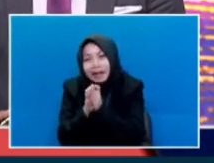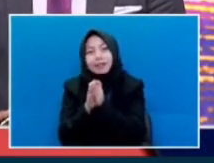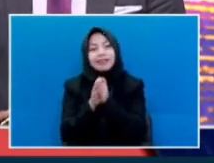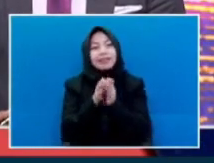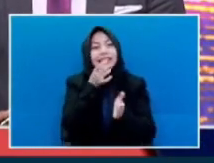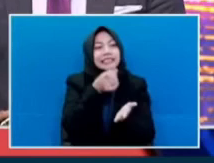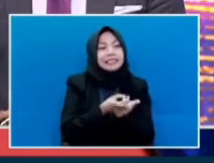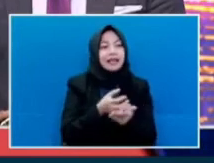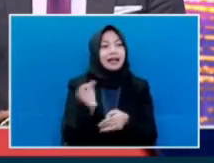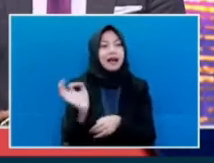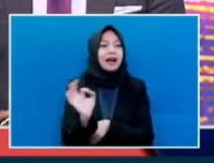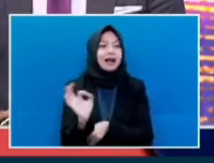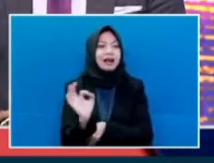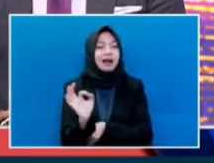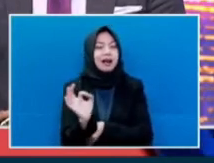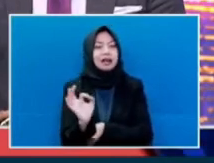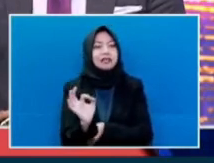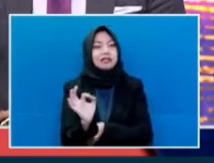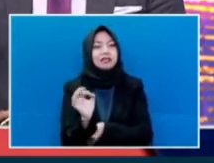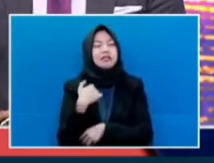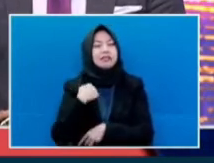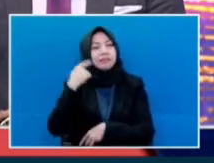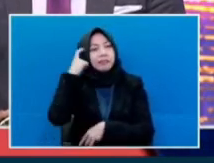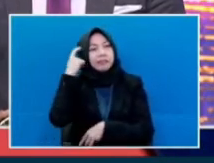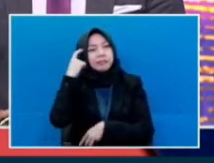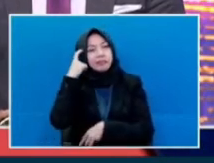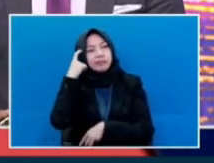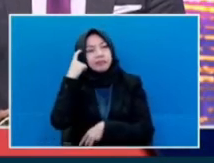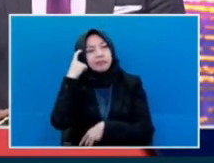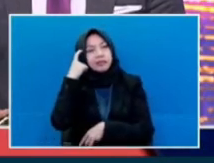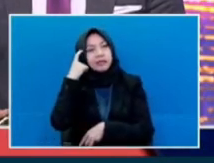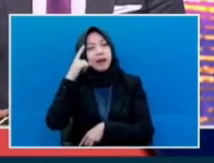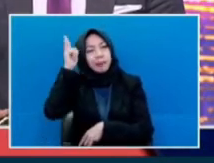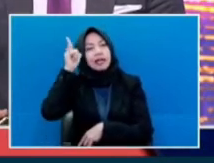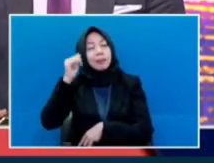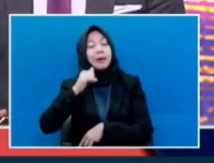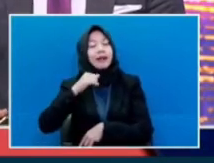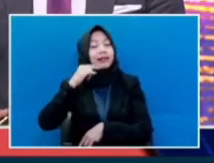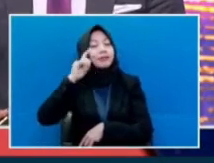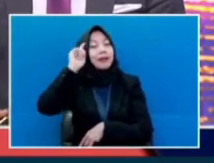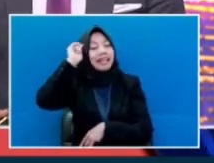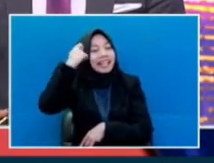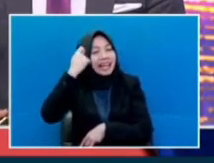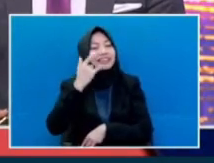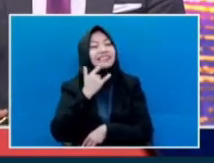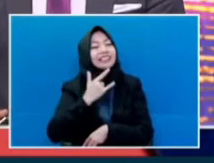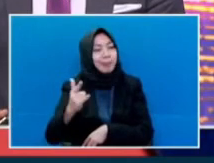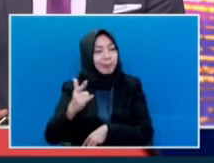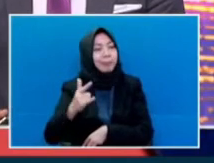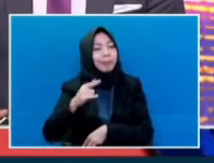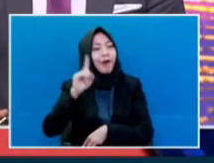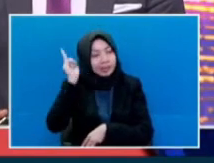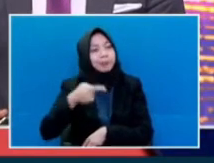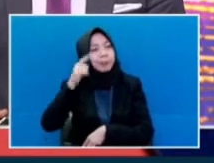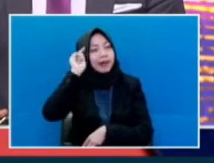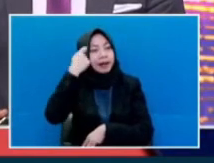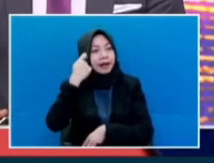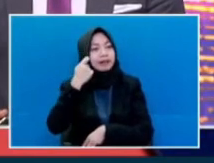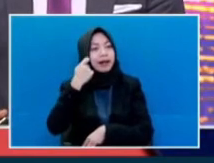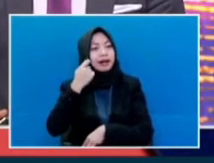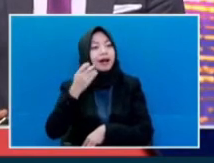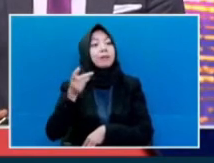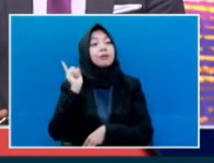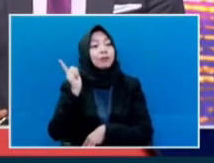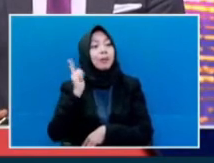ke lapak sebelah jadi menurut saya ini yang harus terus diingatkan walaupun tidak menjadi drama ya gitu bahwa itu bagian